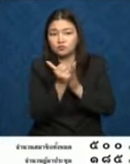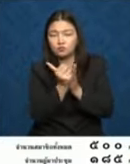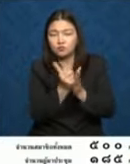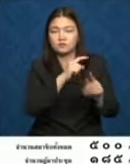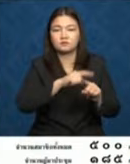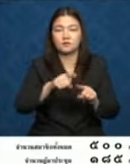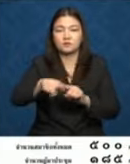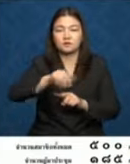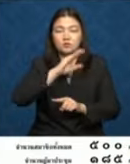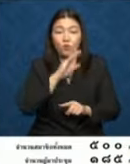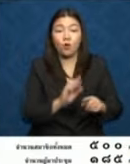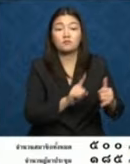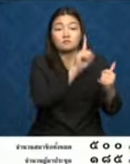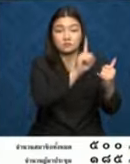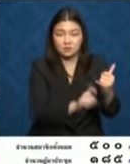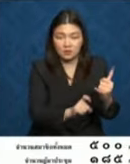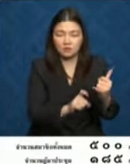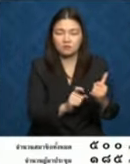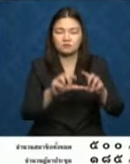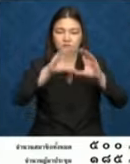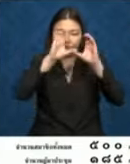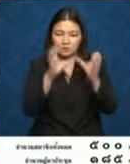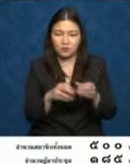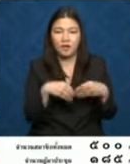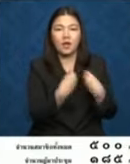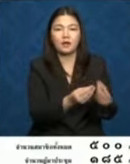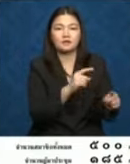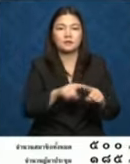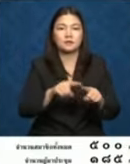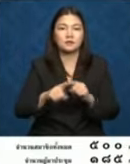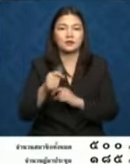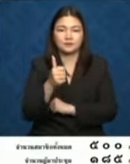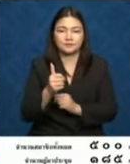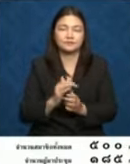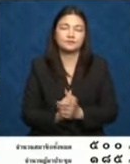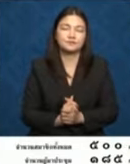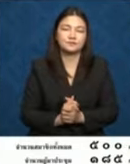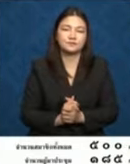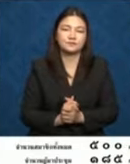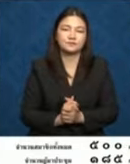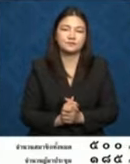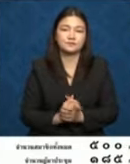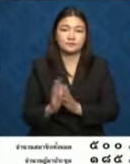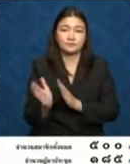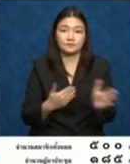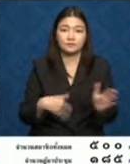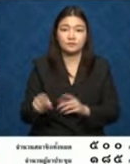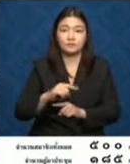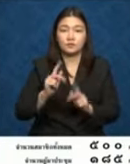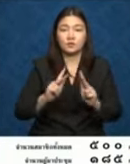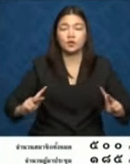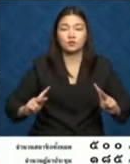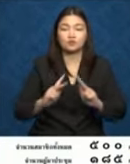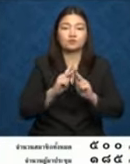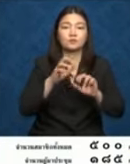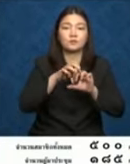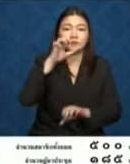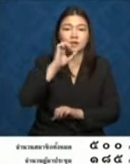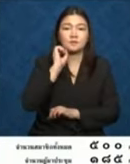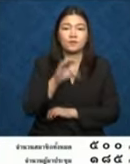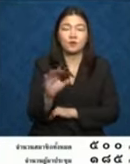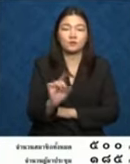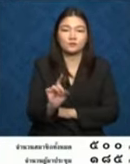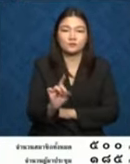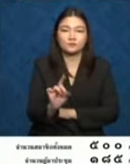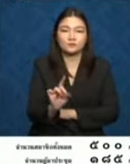ม.นะครับเพื่อเขาพร้อมใจกันทำทั้งประเทศอยู่แล้วครับก็ขอให้ทางกระทรวงมหาดไทยนะครับผ่านไปถึงผ่